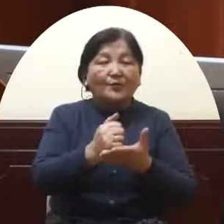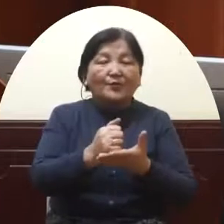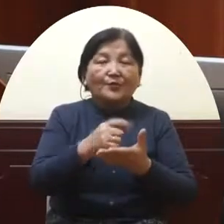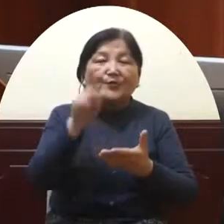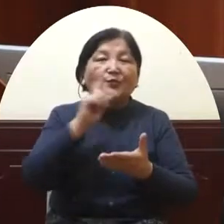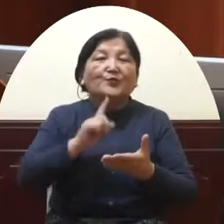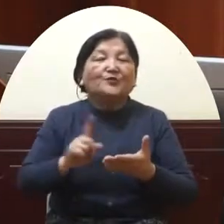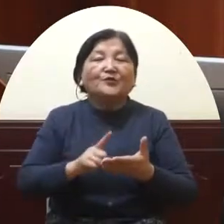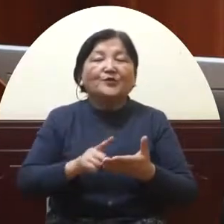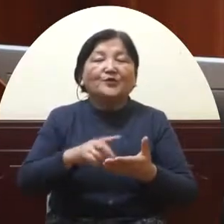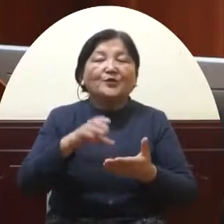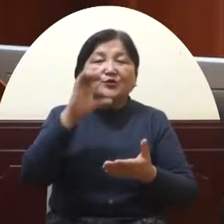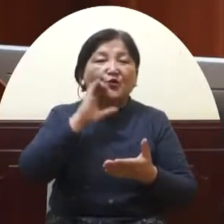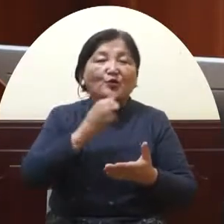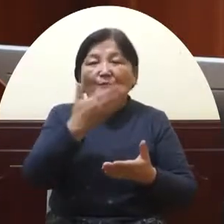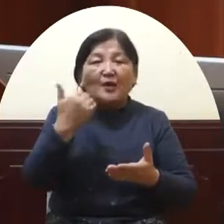байгаа.